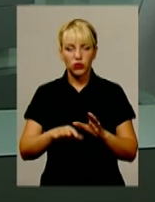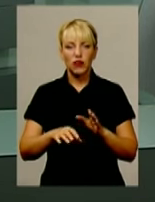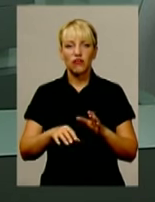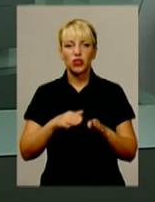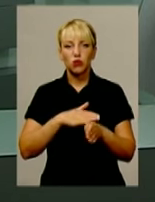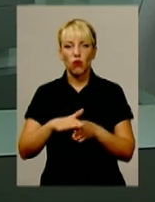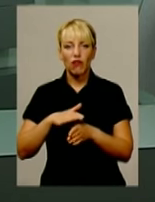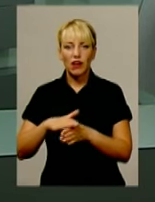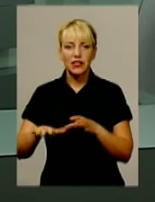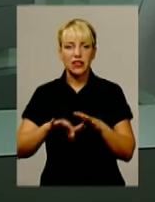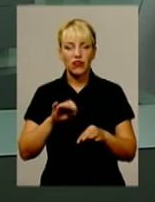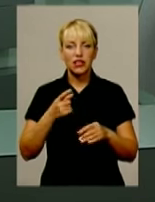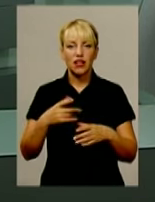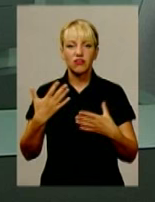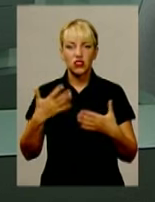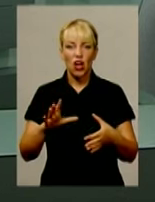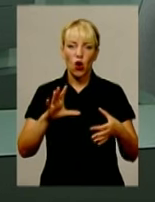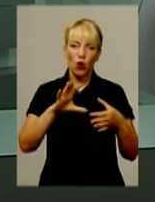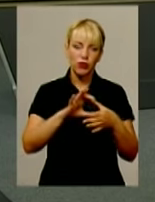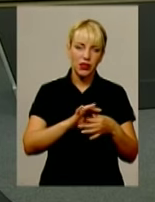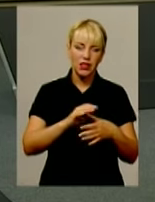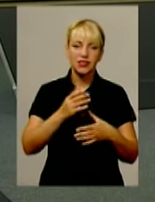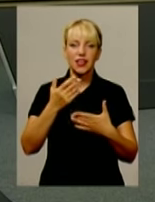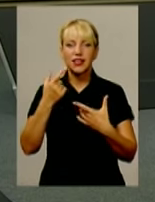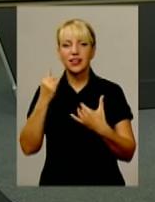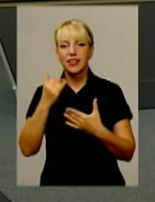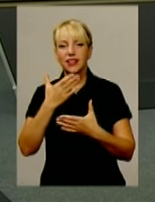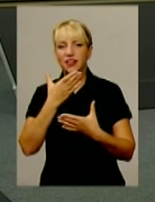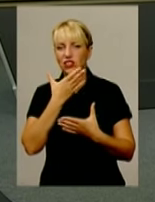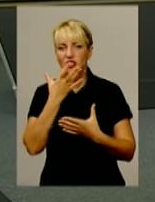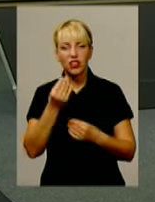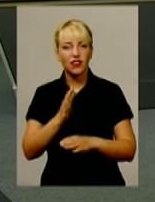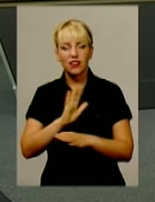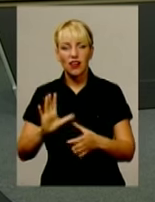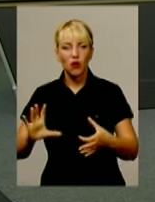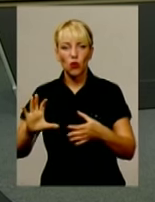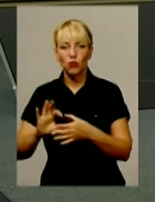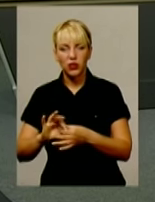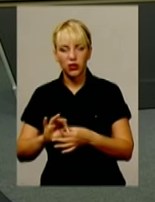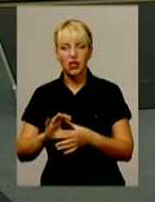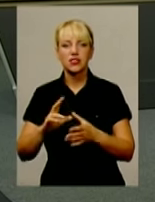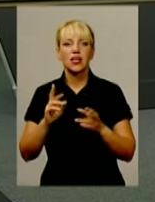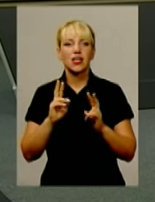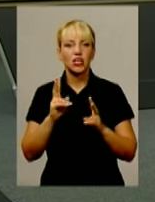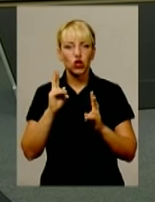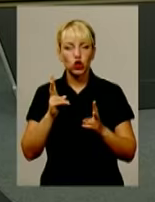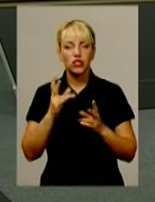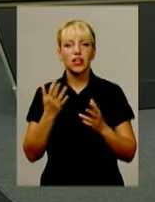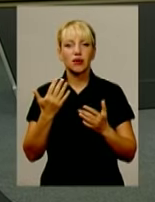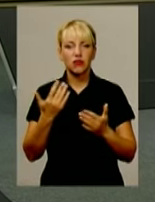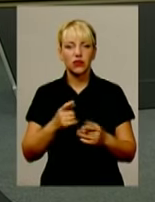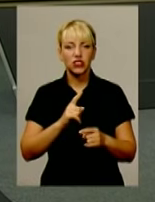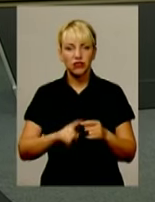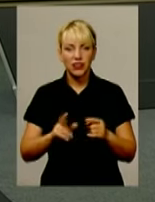вже об'єдналися, і там, де ще не об'єдналися? І хто значить... Цей процес відбудеться так швидко? Ті